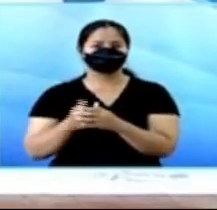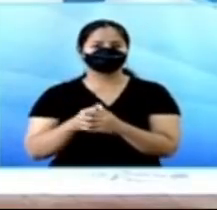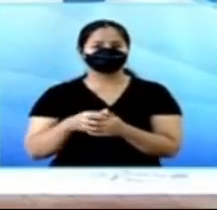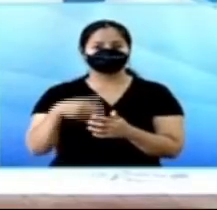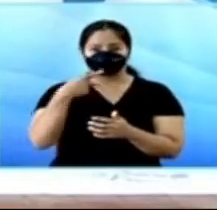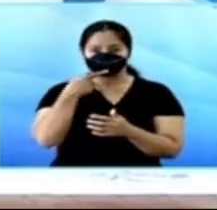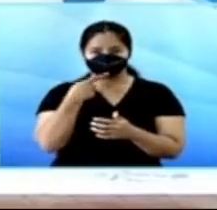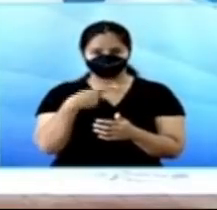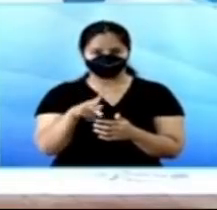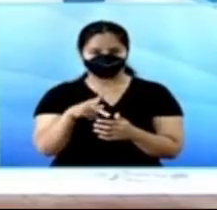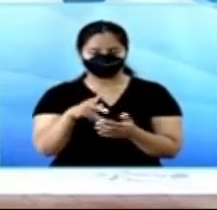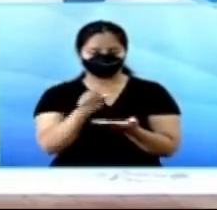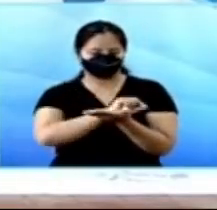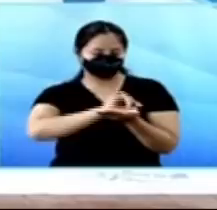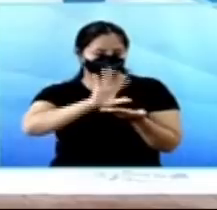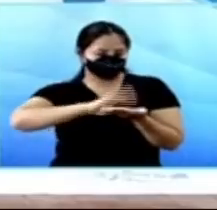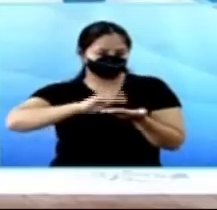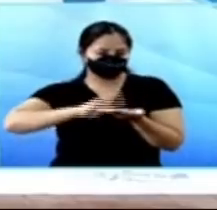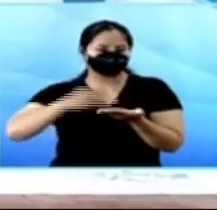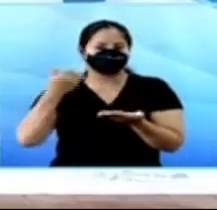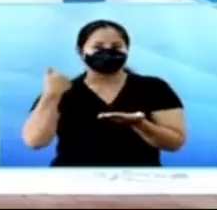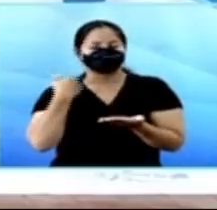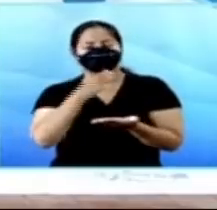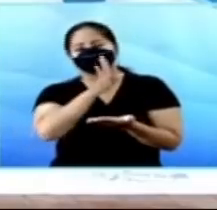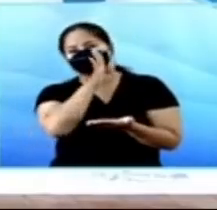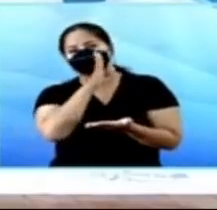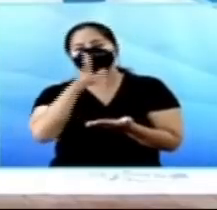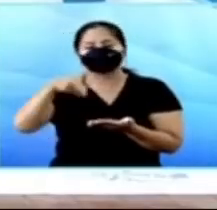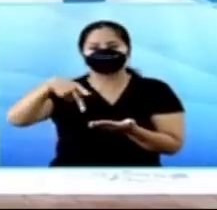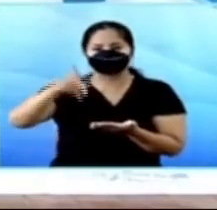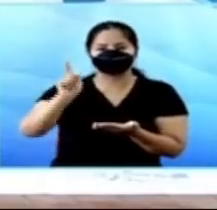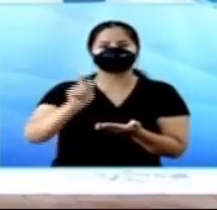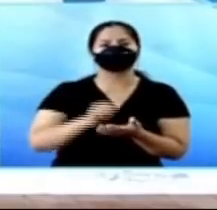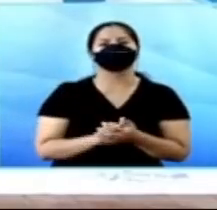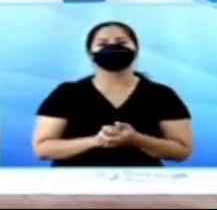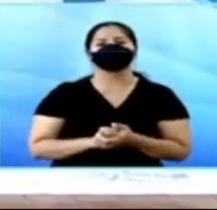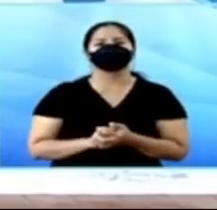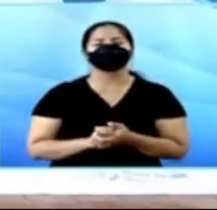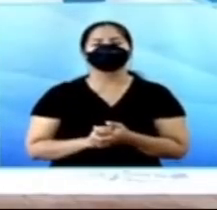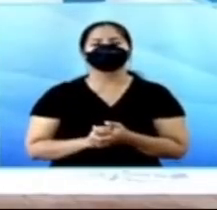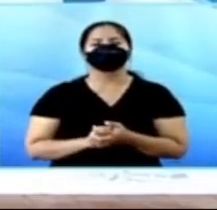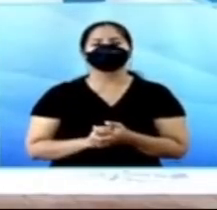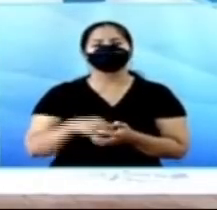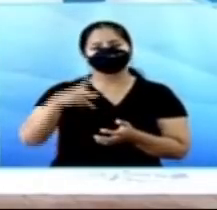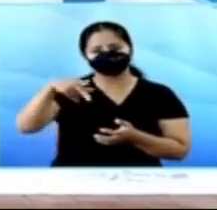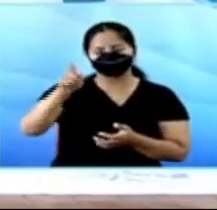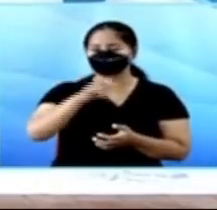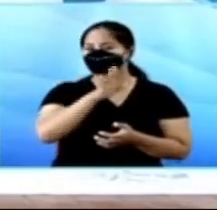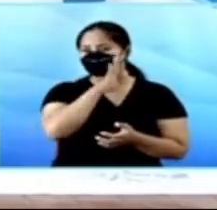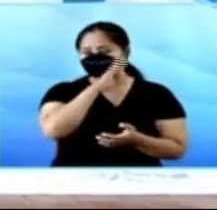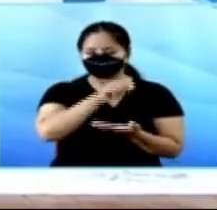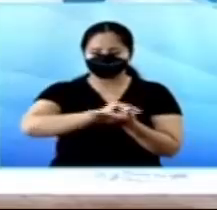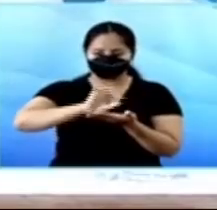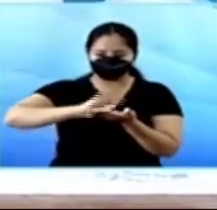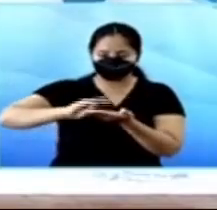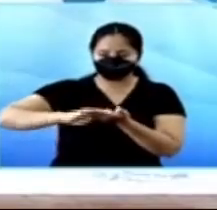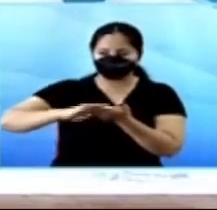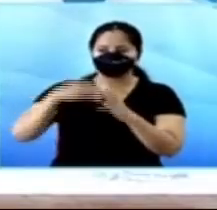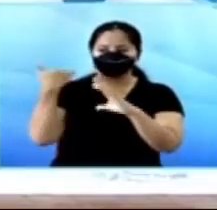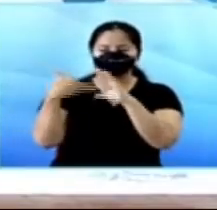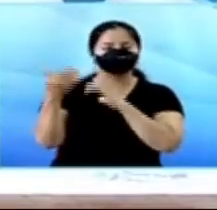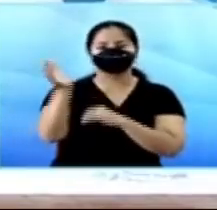ข้อมูลนี้กับบ่มีความจริงหรือเป็นข้อมูลที่เฮาเอิ้นว่าปลอมเนาะดังนั้น